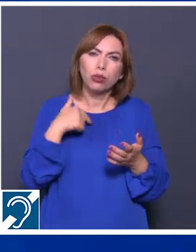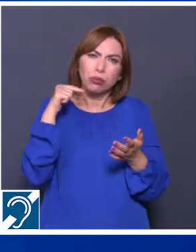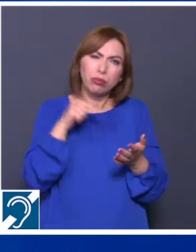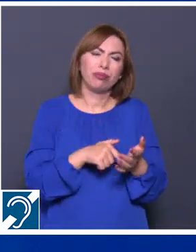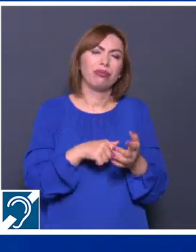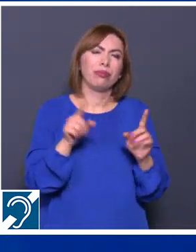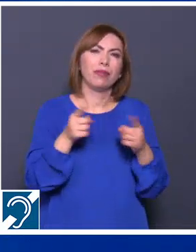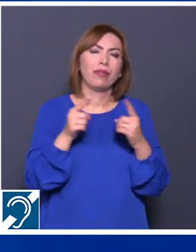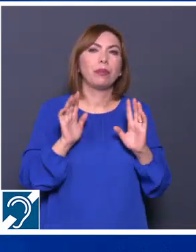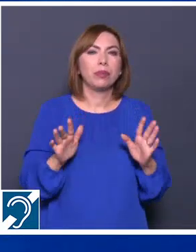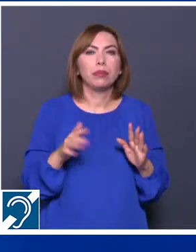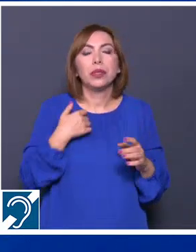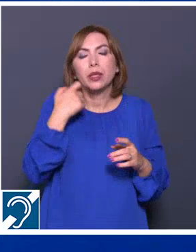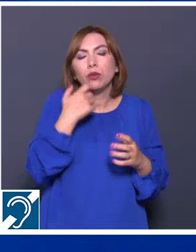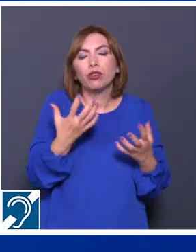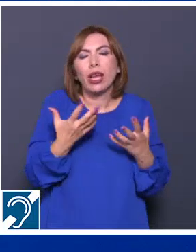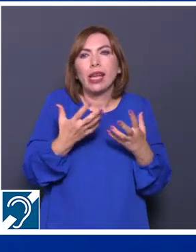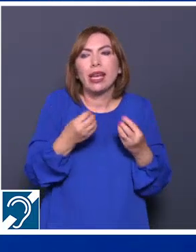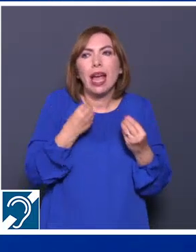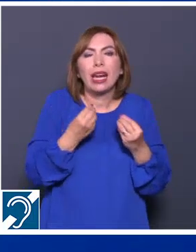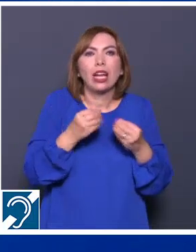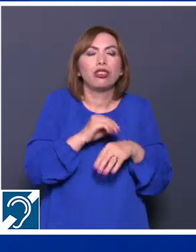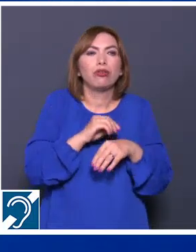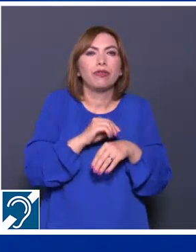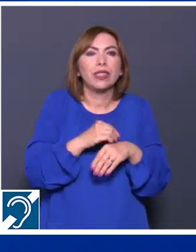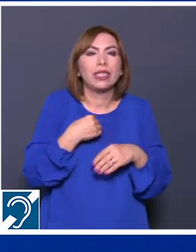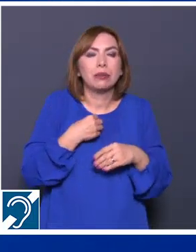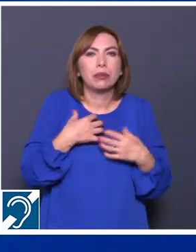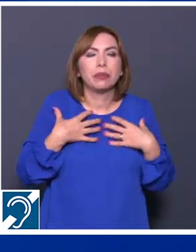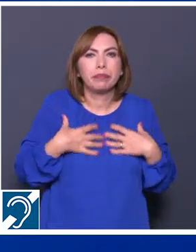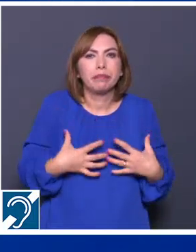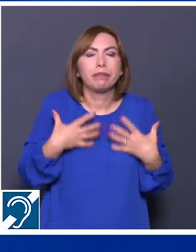piesa. Nu știu, era ceva în feeling-ul pe care îl